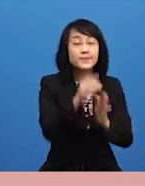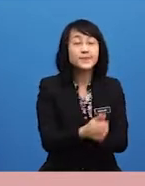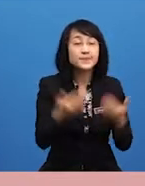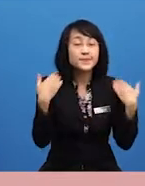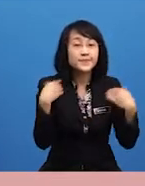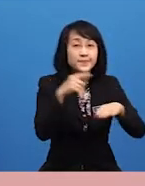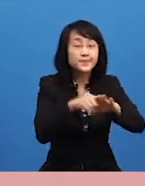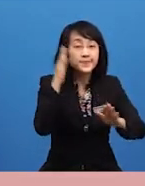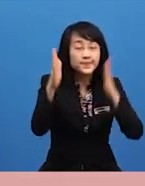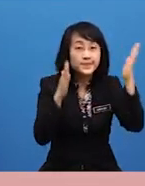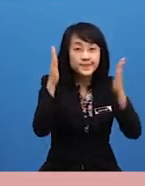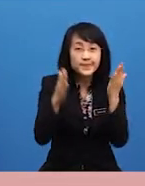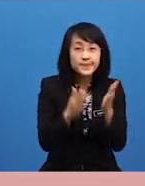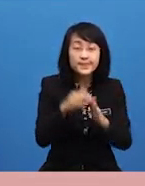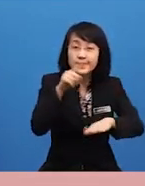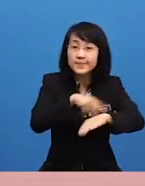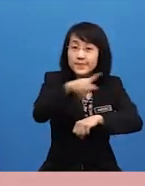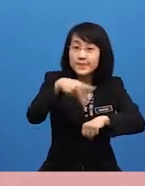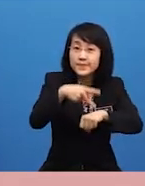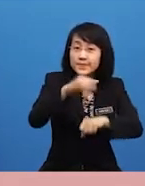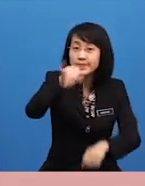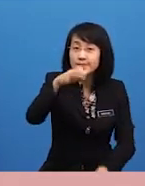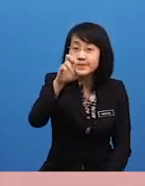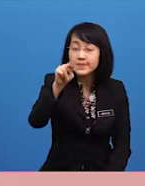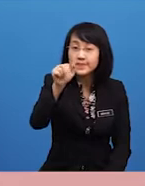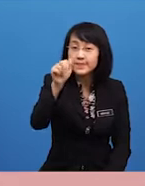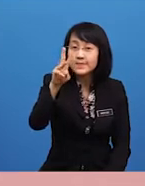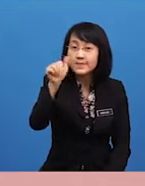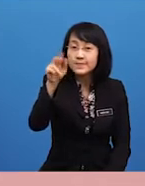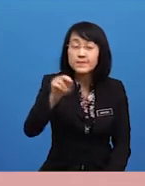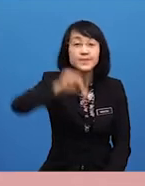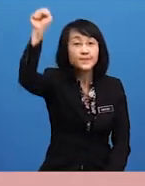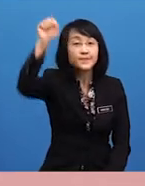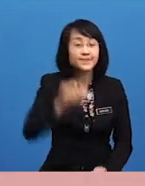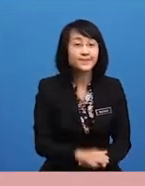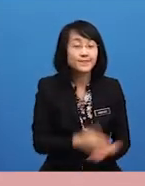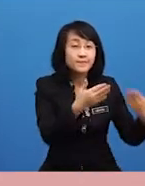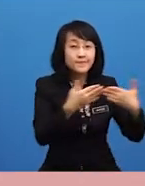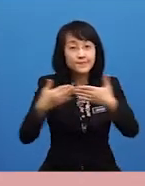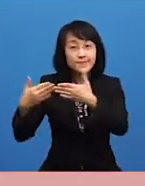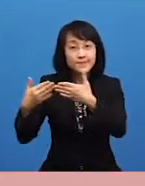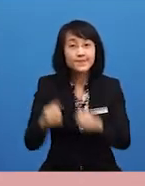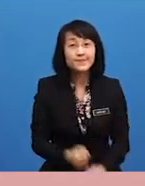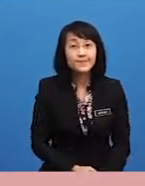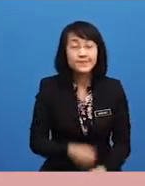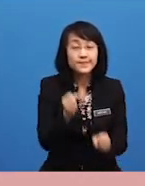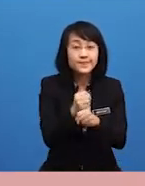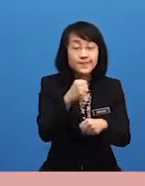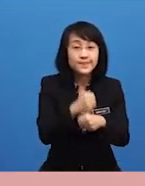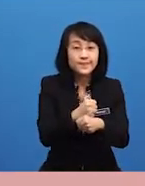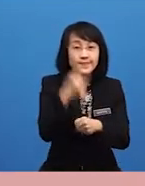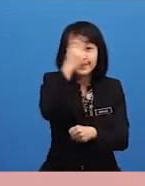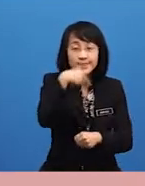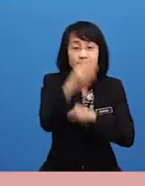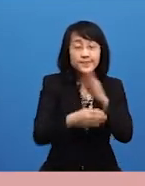terdapat di Malaysia ialah di Pulau Denawan, Sabah. Seterusnya, bentuk muka